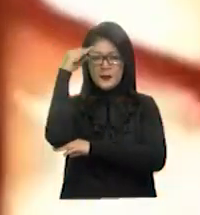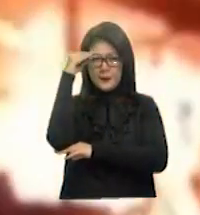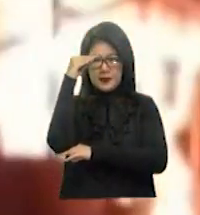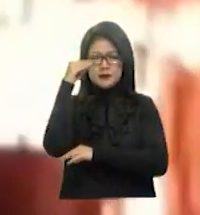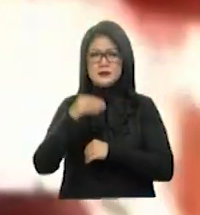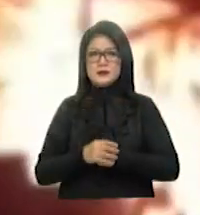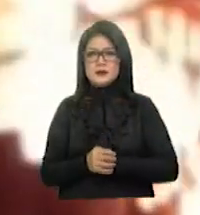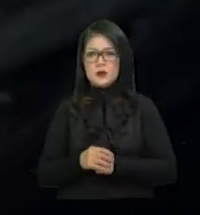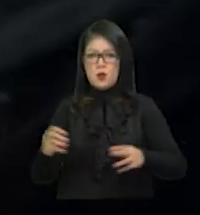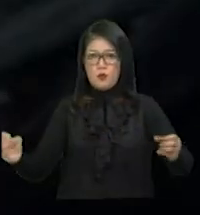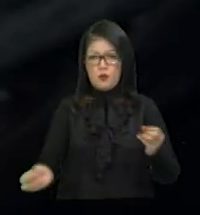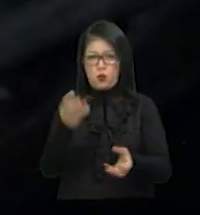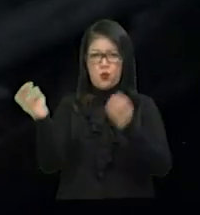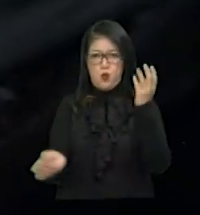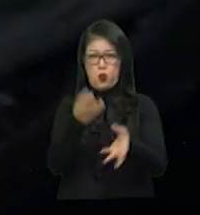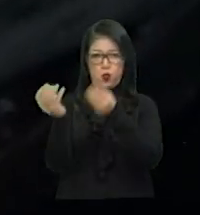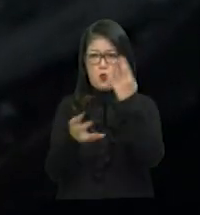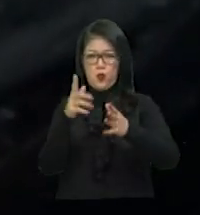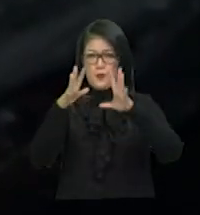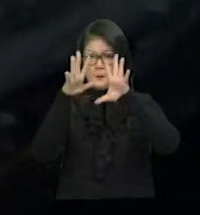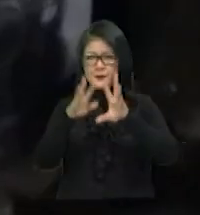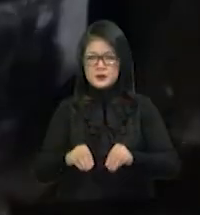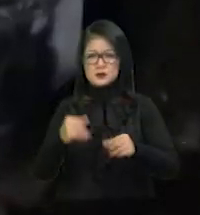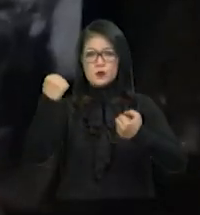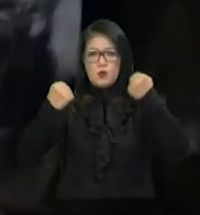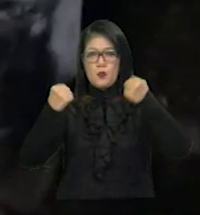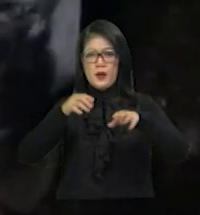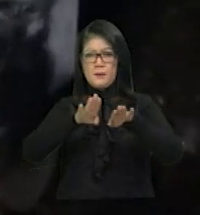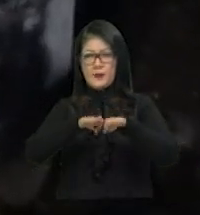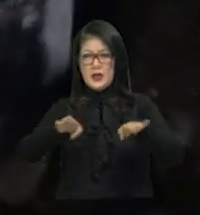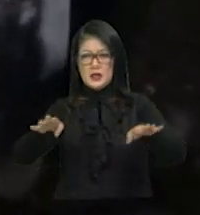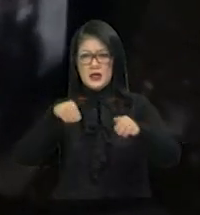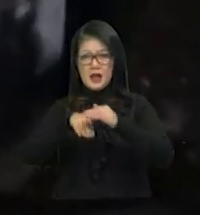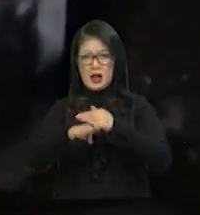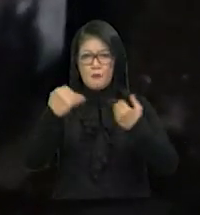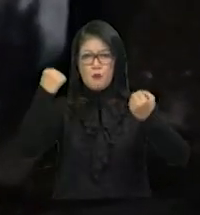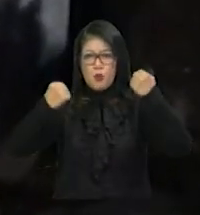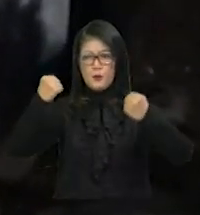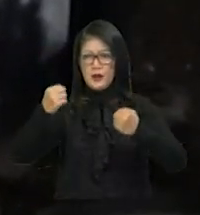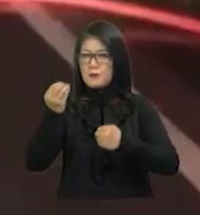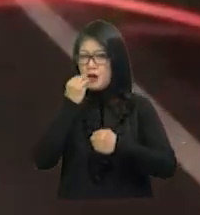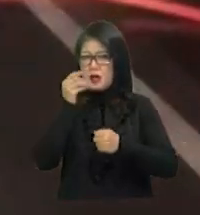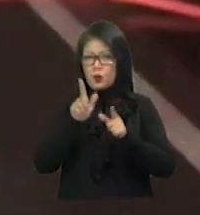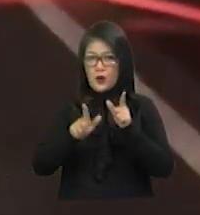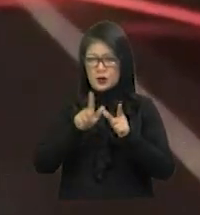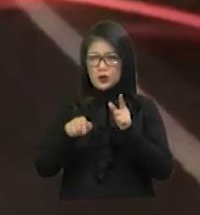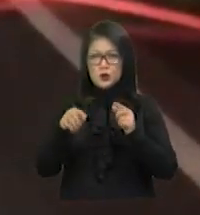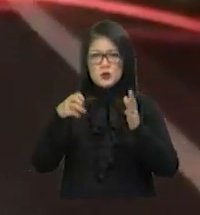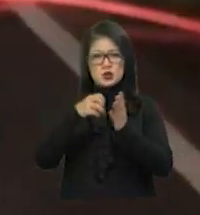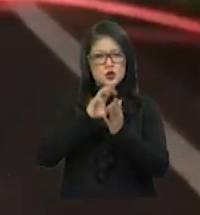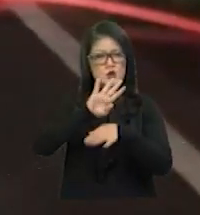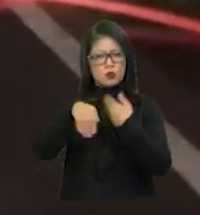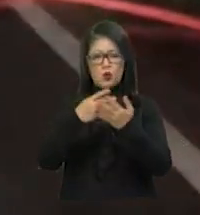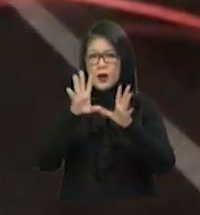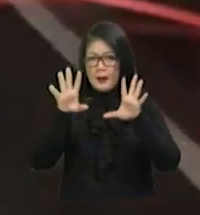Besarnya jilatan api juga membakar habis mobil yang terparkir di dalam rumah makan beserta isinya. Petugas pemadam kebakaran yang cepat tiba